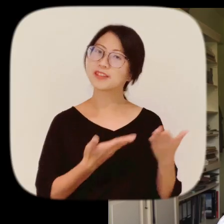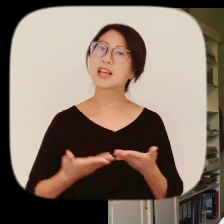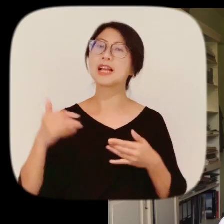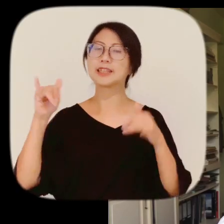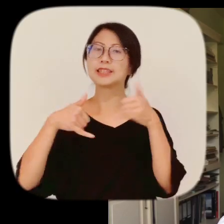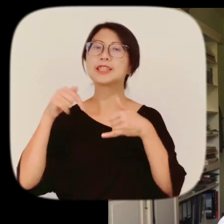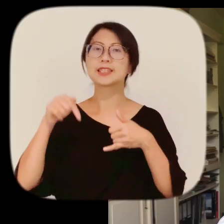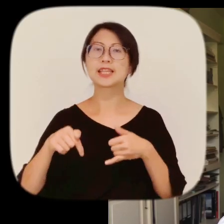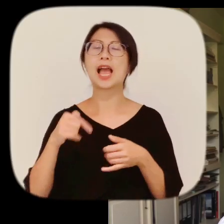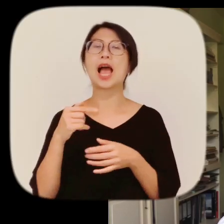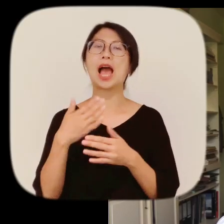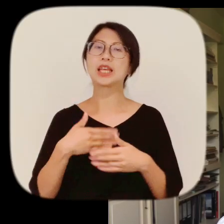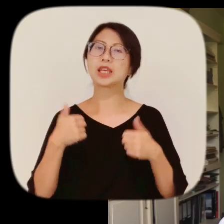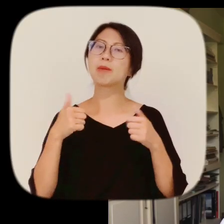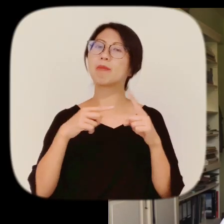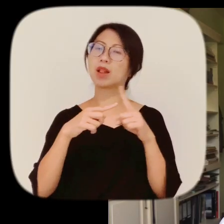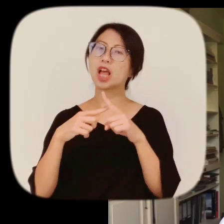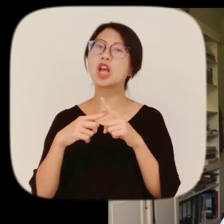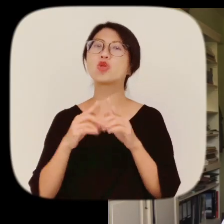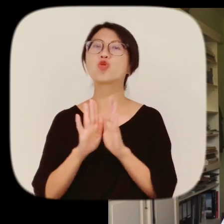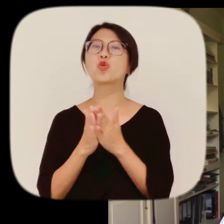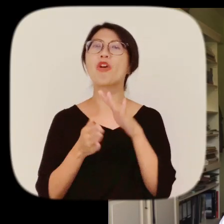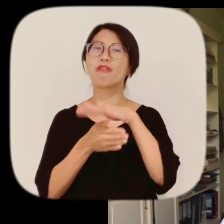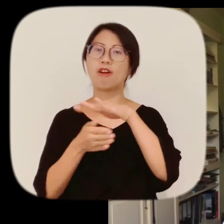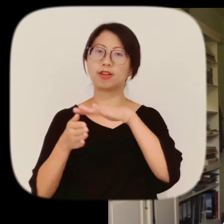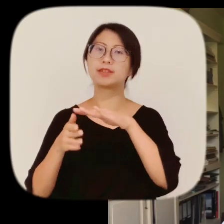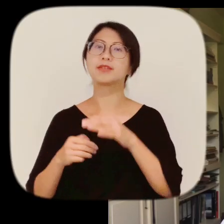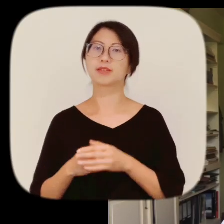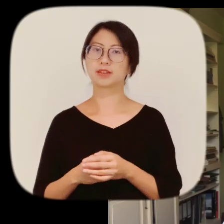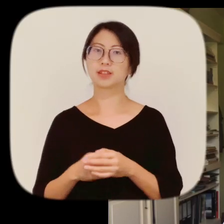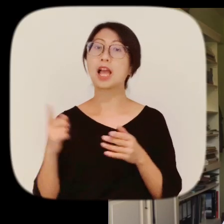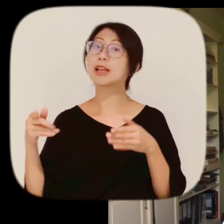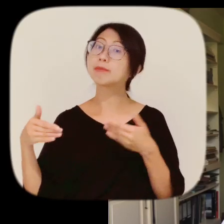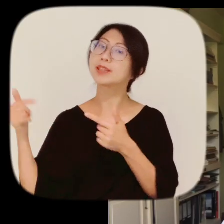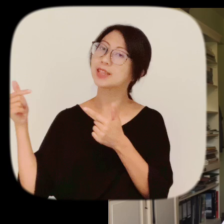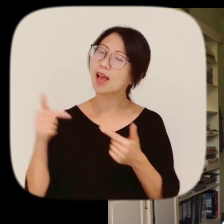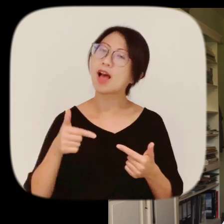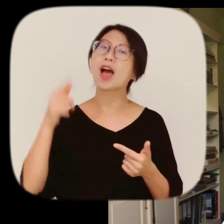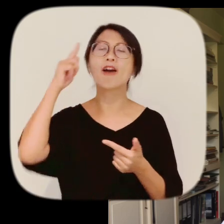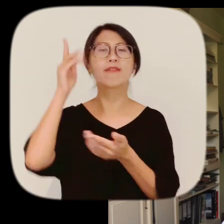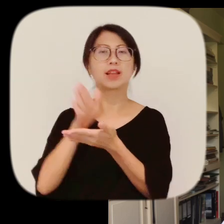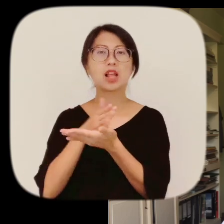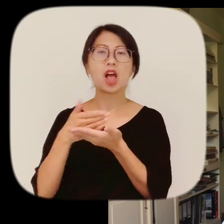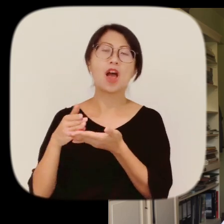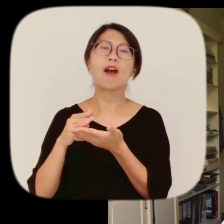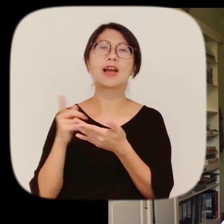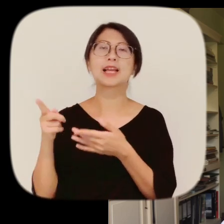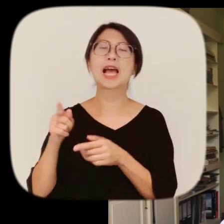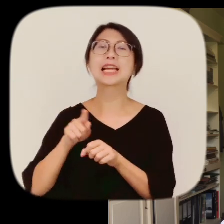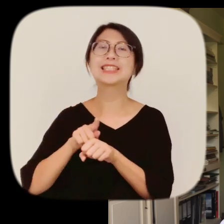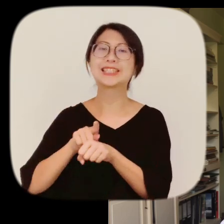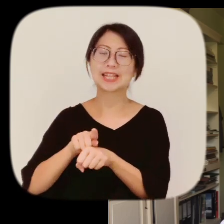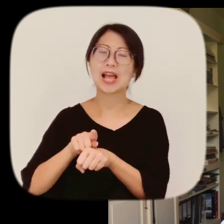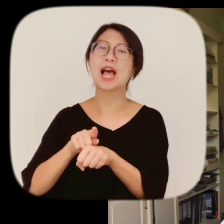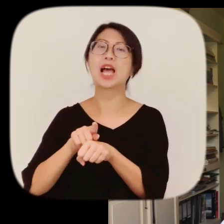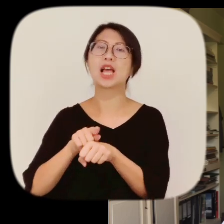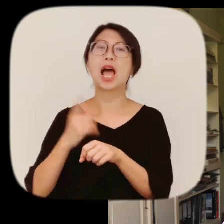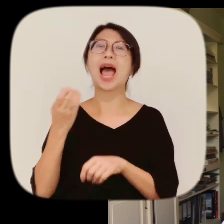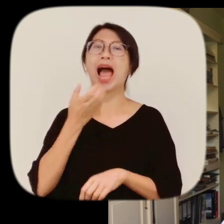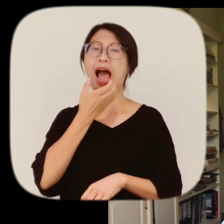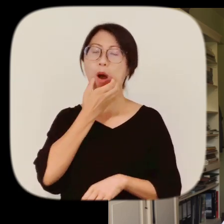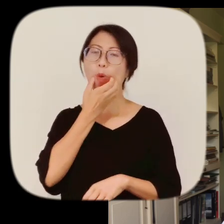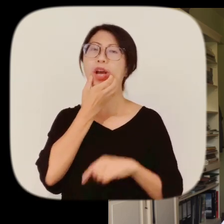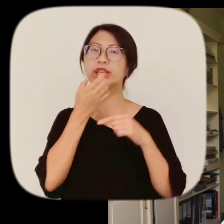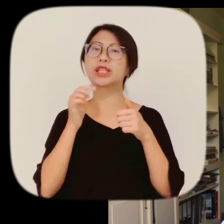欢迎回来建文书房今天我继续和大家讲捷克的哈维尔的故事